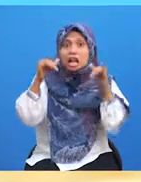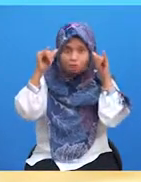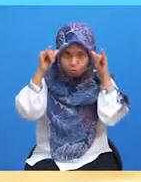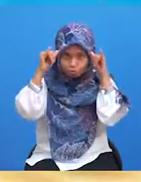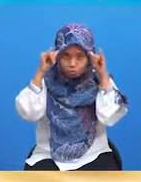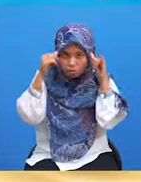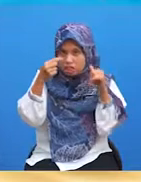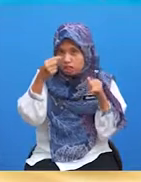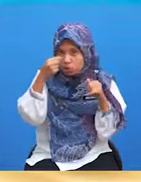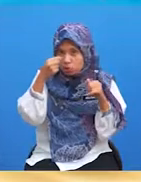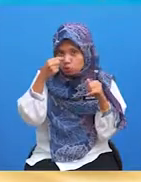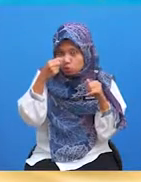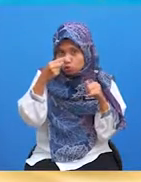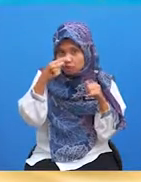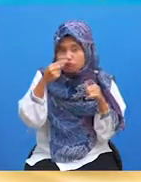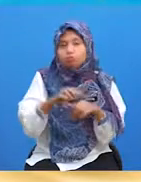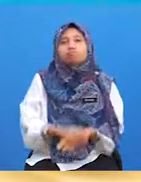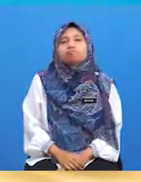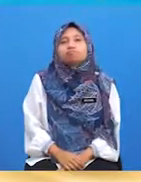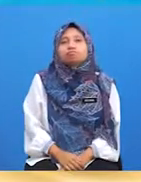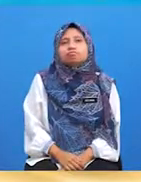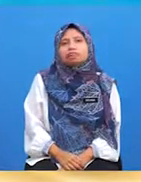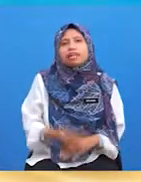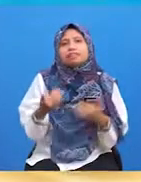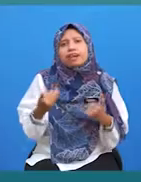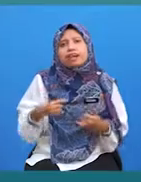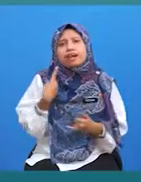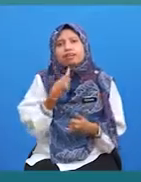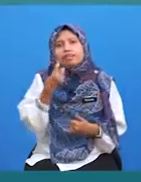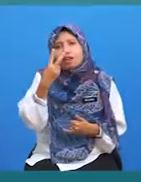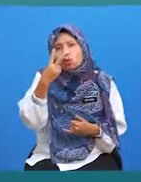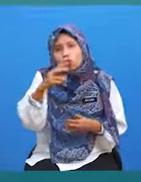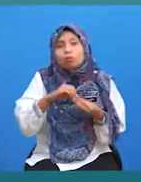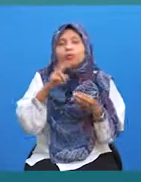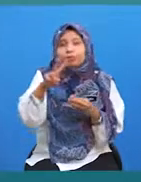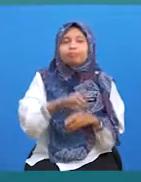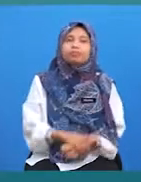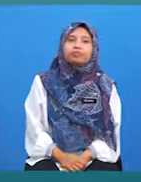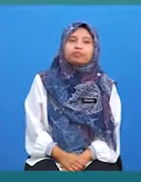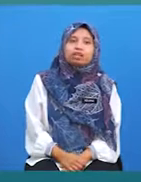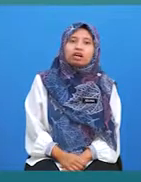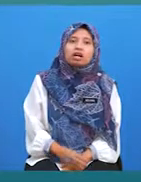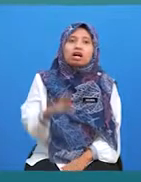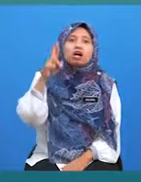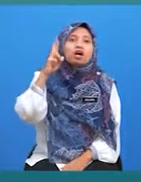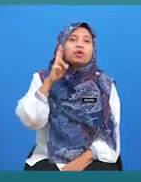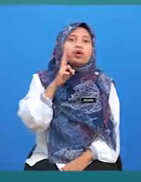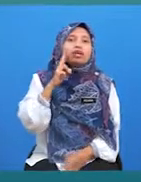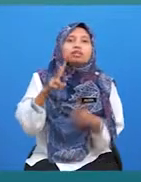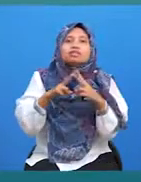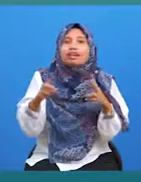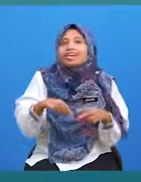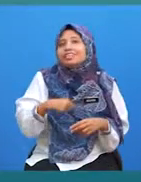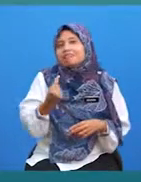hidung. Sekarang, perhatikan pula ayat yang kedua. Rohana sangat